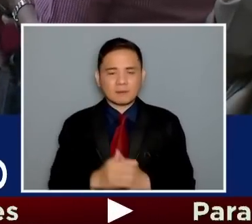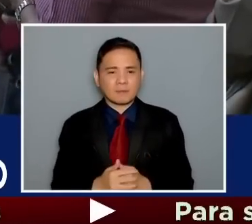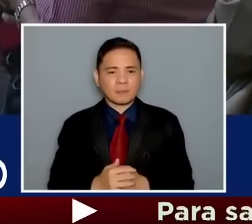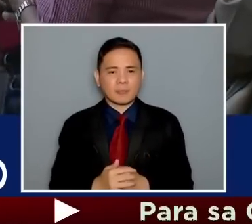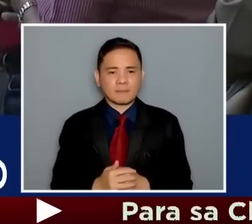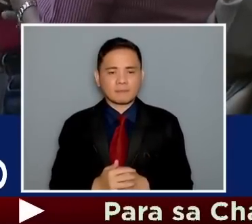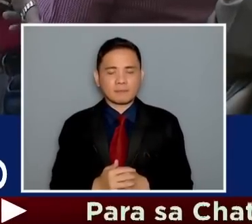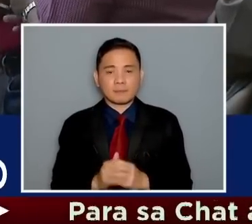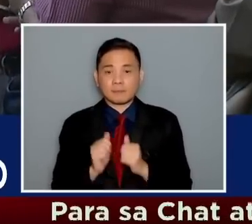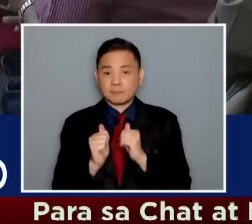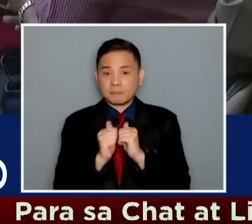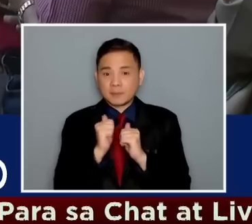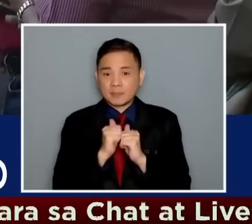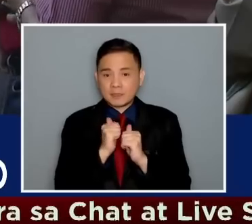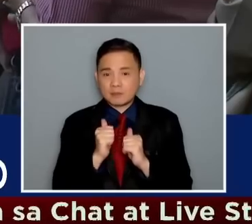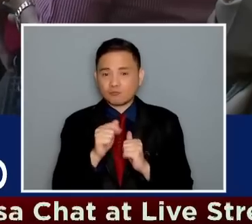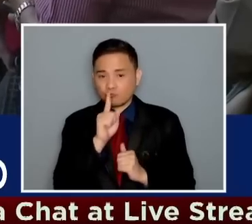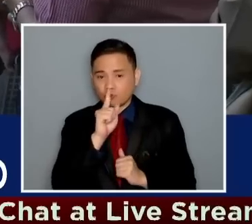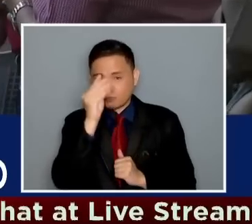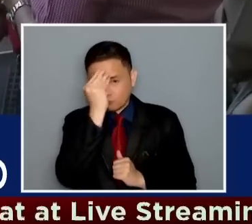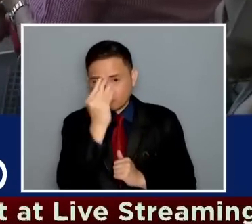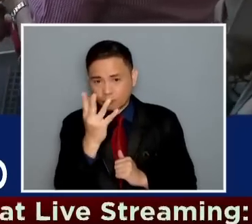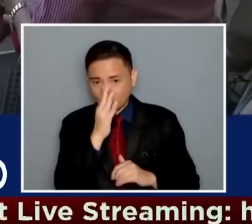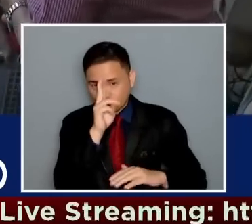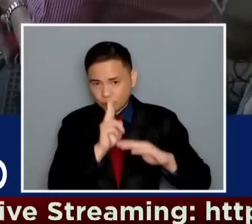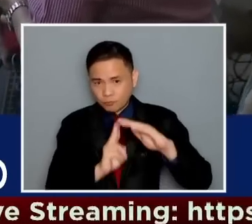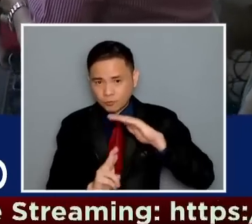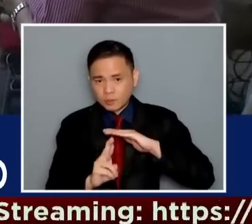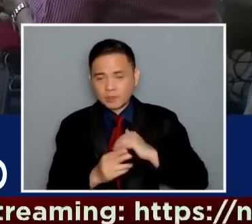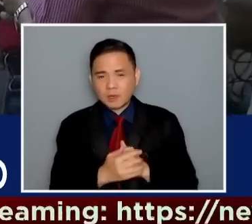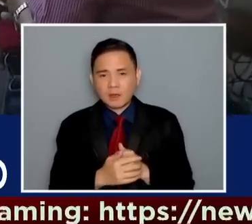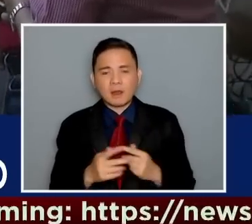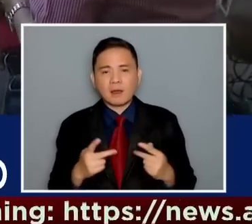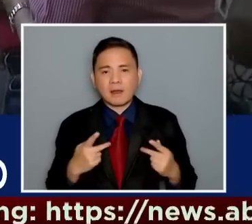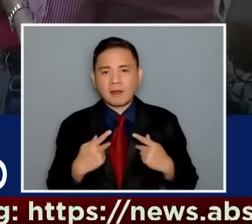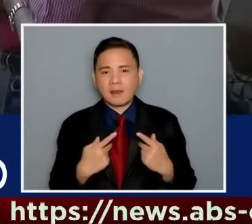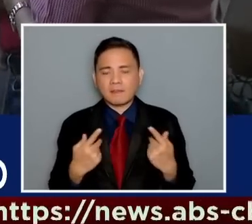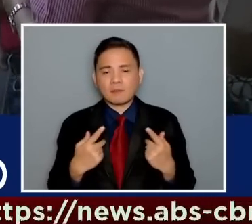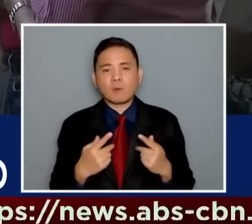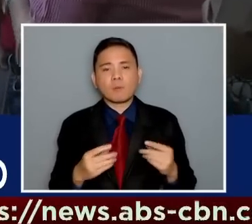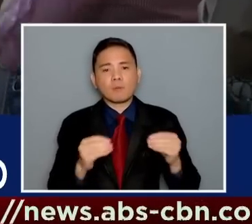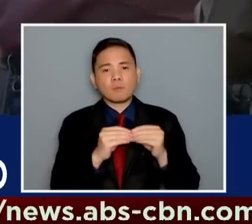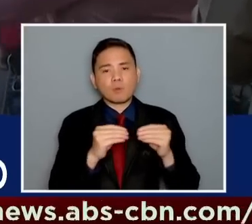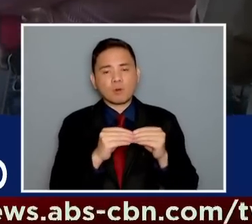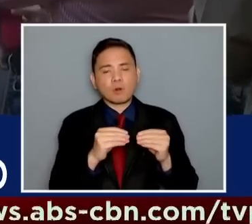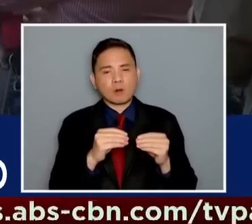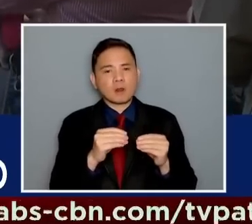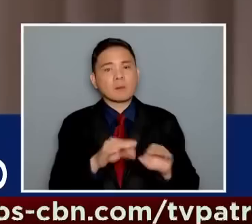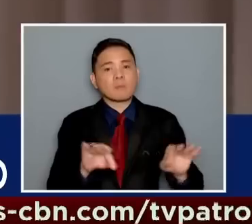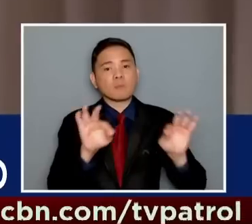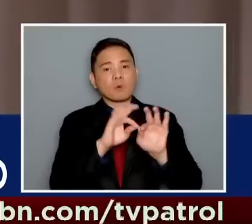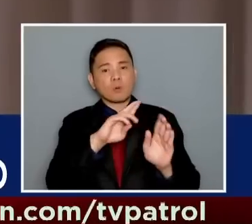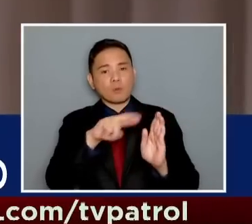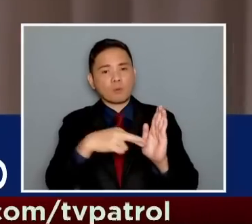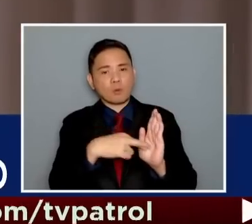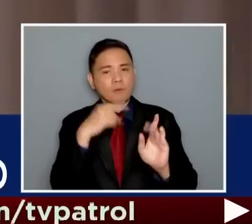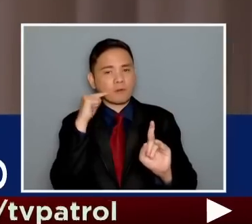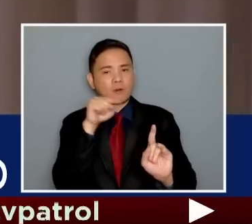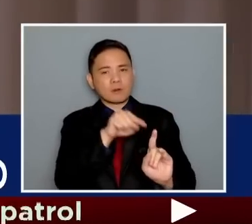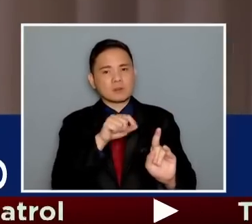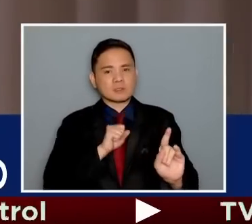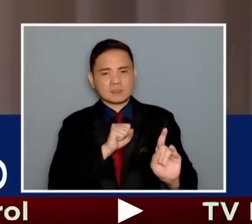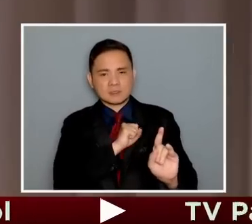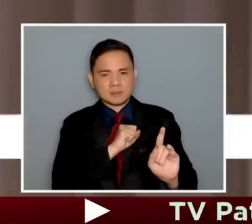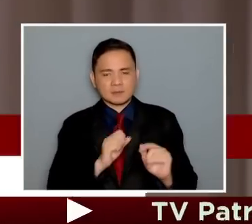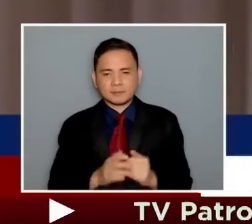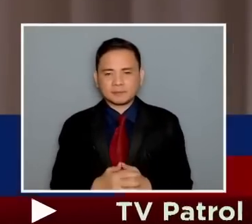in all humility, sa tingin po namin ay mayroon pa rin ginagampan ng mahalagang papel ang Senado. Pero kahit may